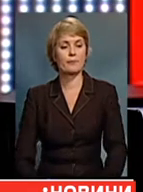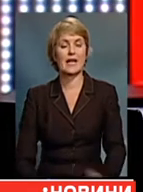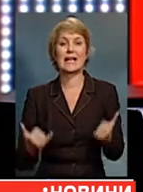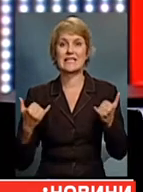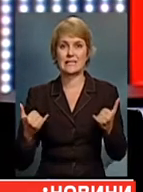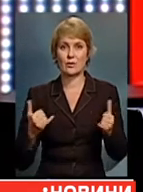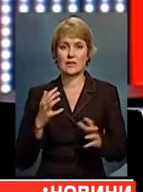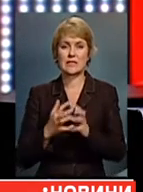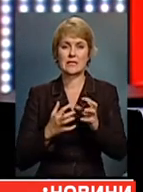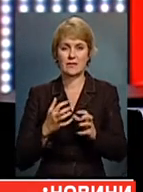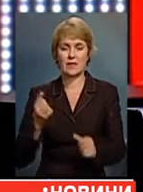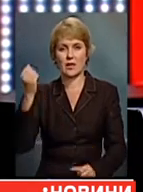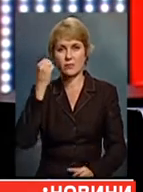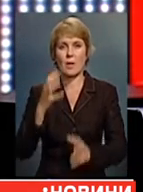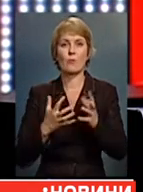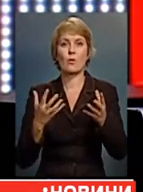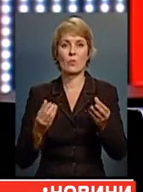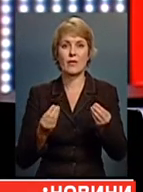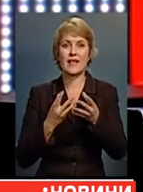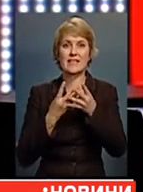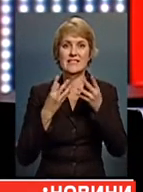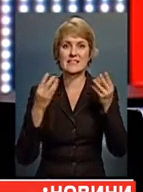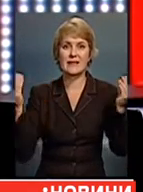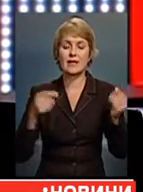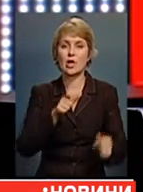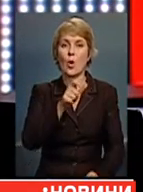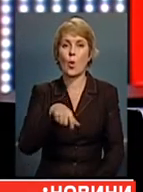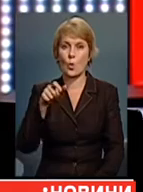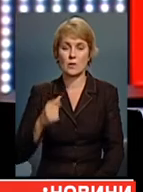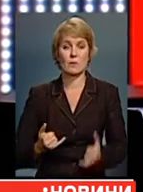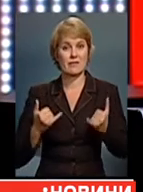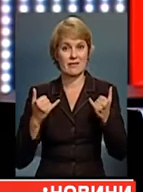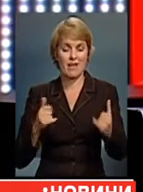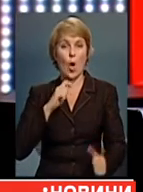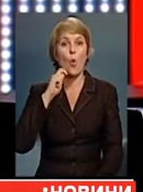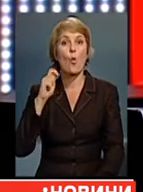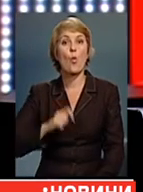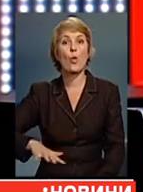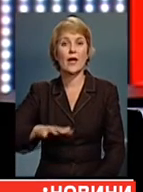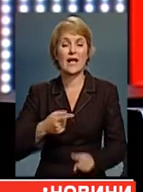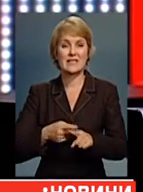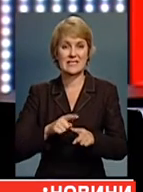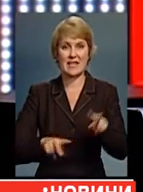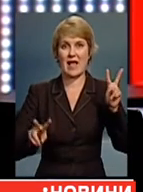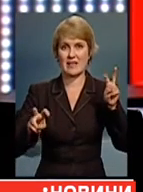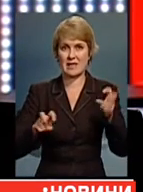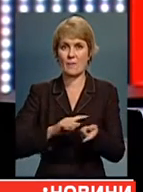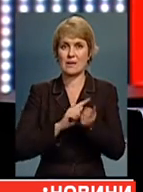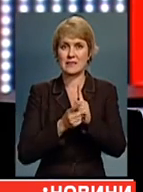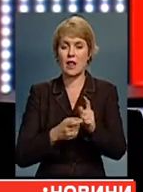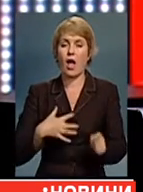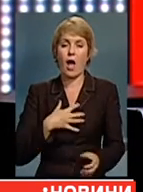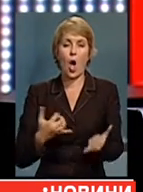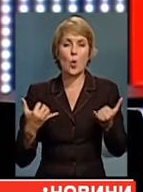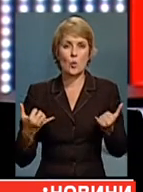Сьогодні світ відзначає Міжнародний день зниклих безвісти осіб. Для України ця тема стала актуальною з початку російської агресії на Сході.